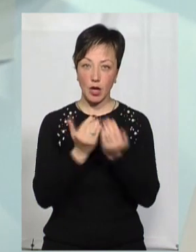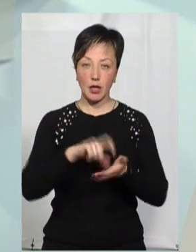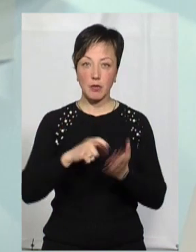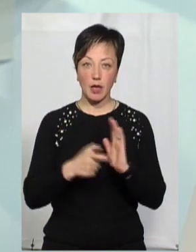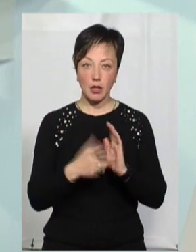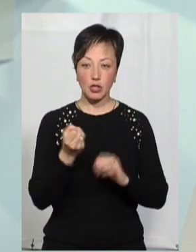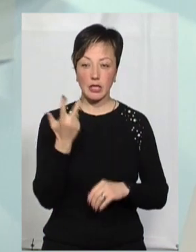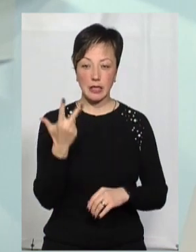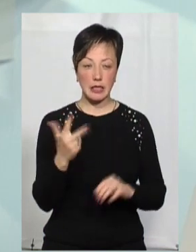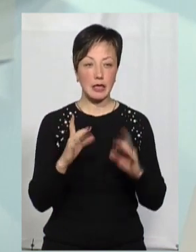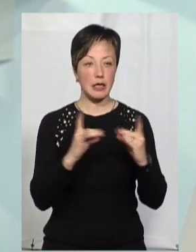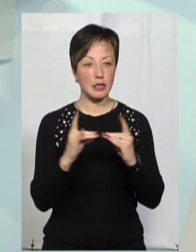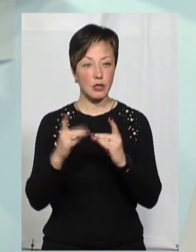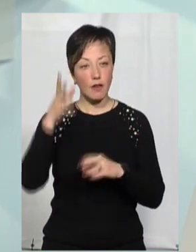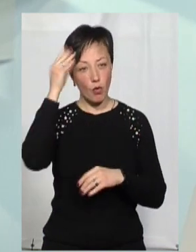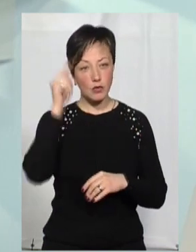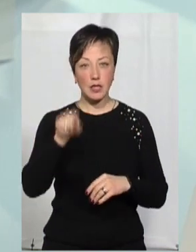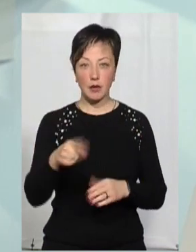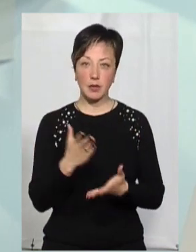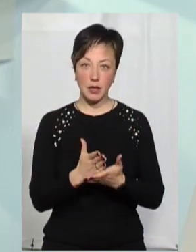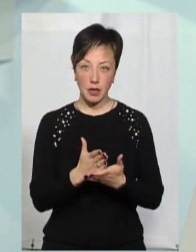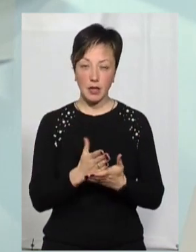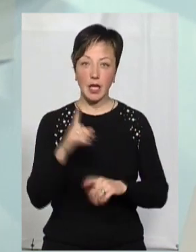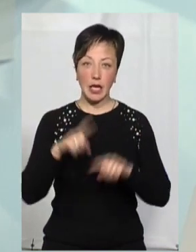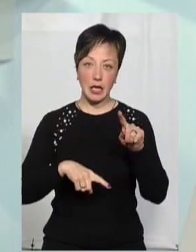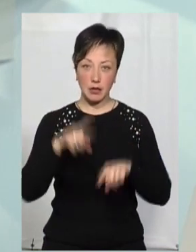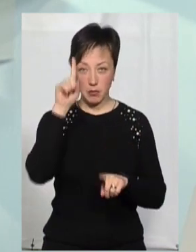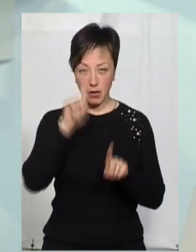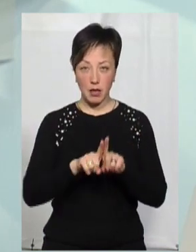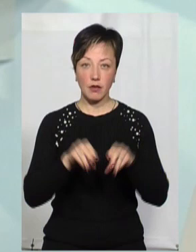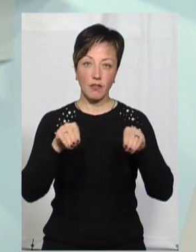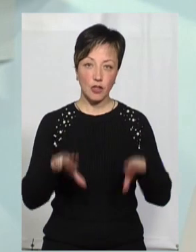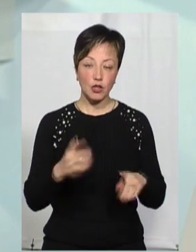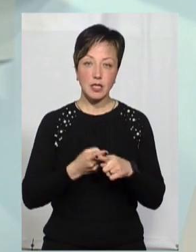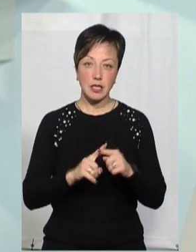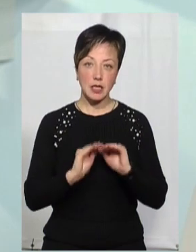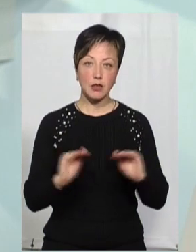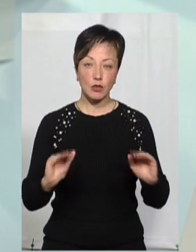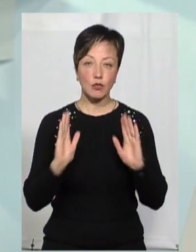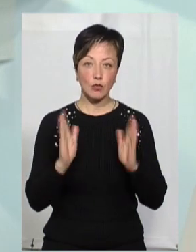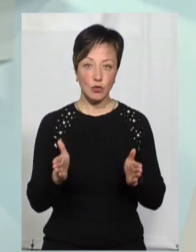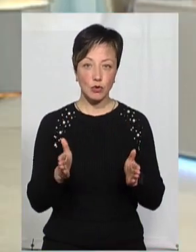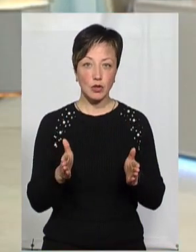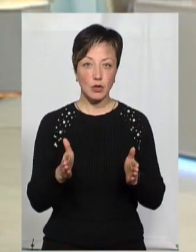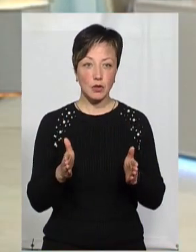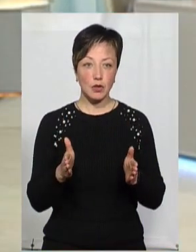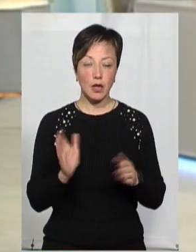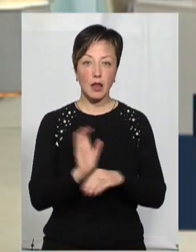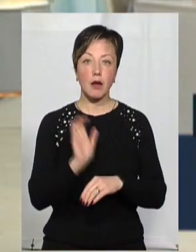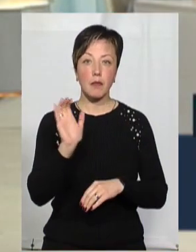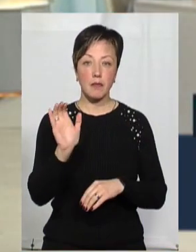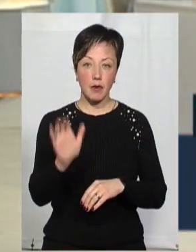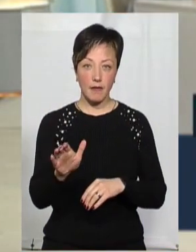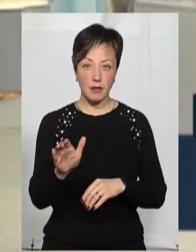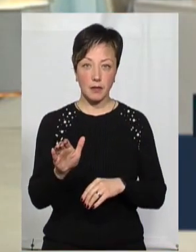там, де ще є 3 ліжки, і враховуючи те, що там є їхній рідний братик, ми вирішили, що ці діти будуть